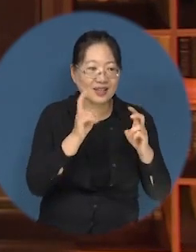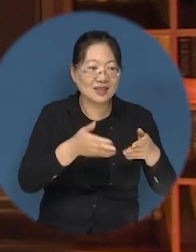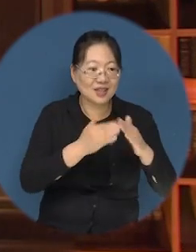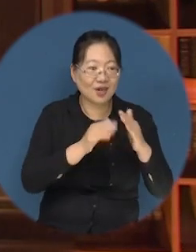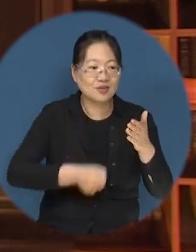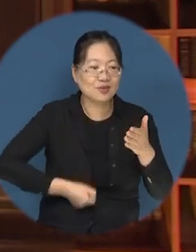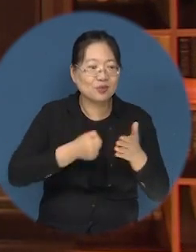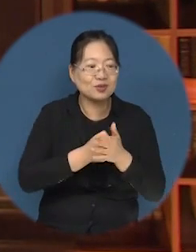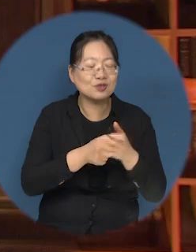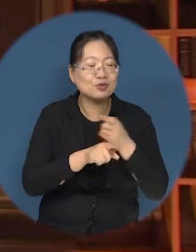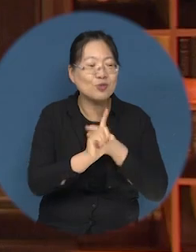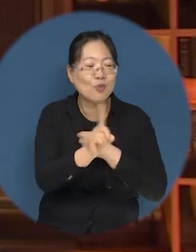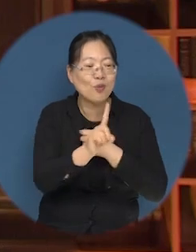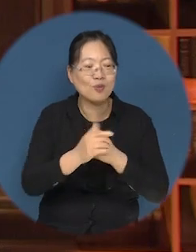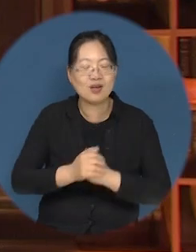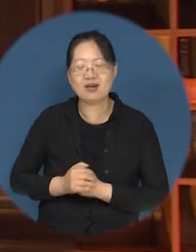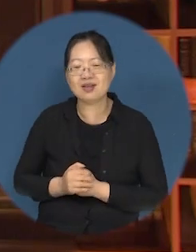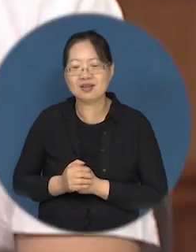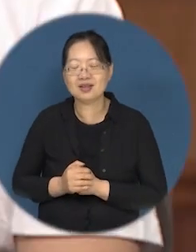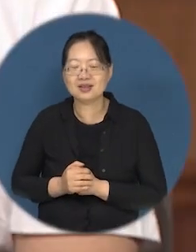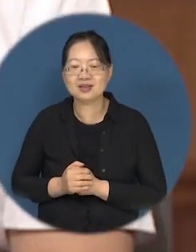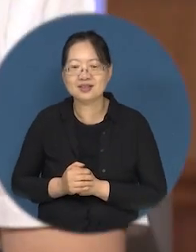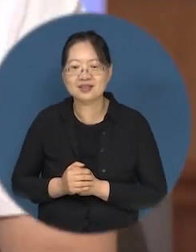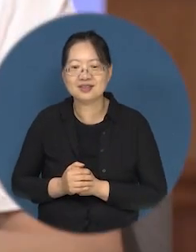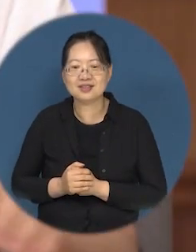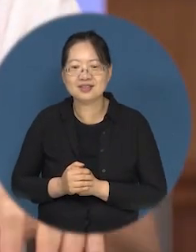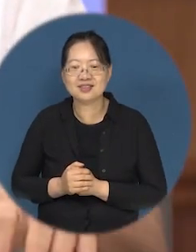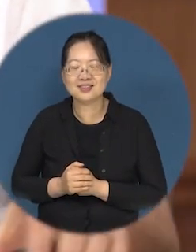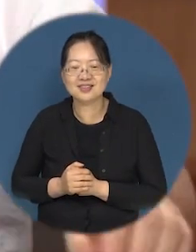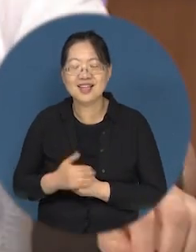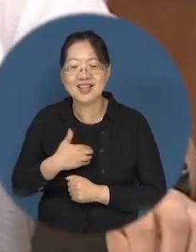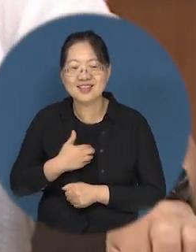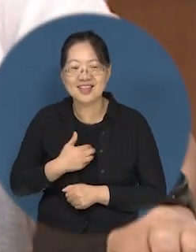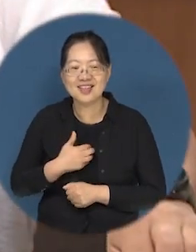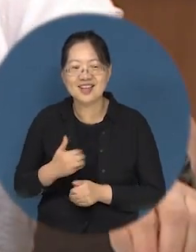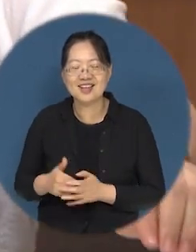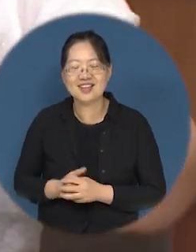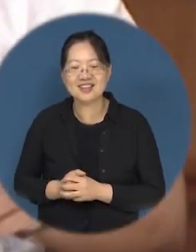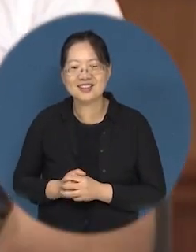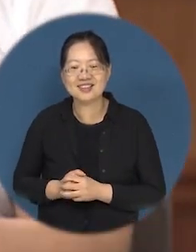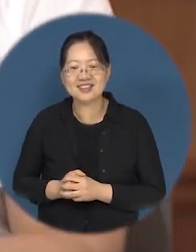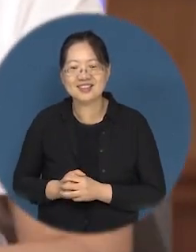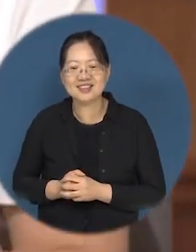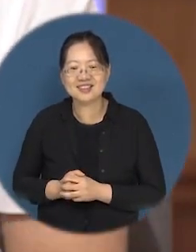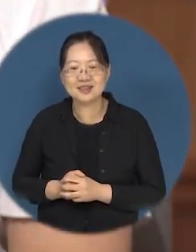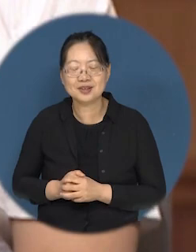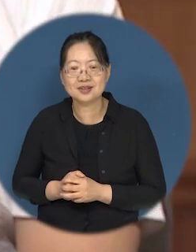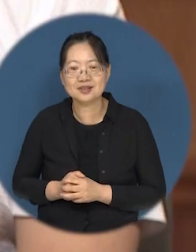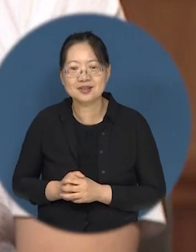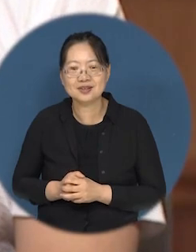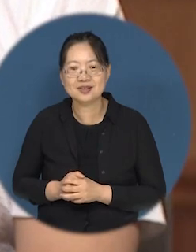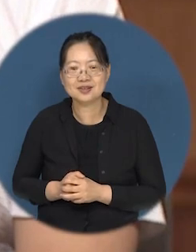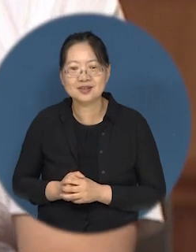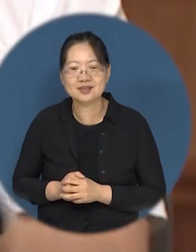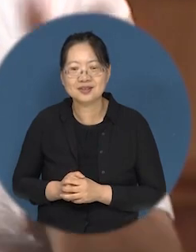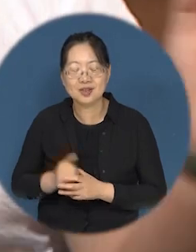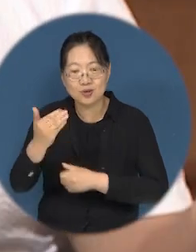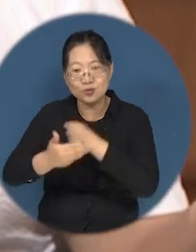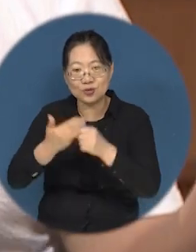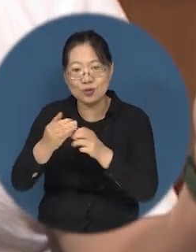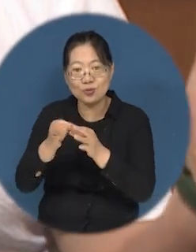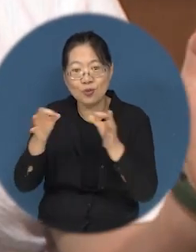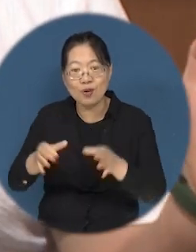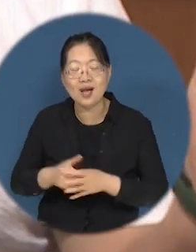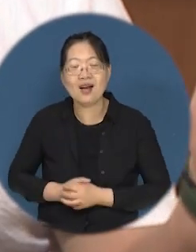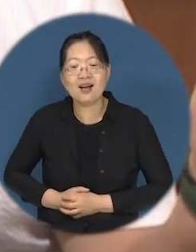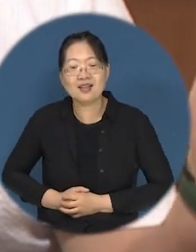하게 되셨어요? 창업은요. 제가 사실은 다닐 때 제가 이제 9년을